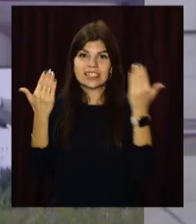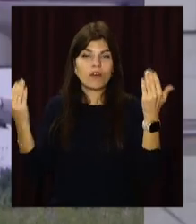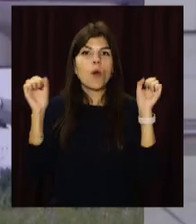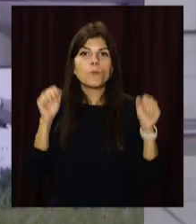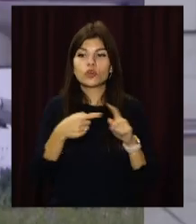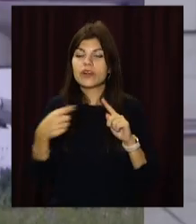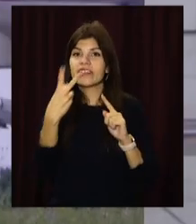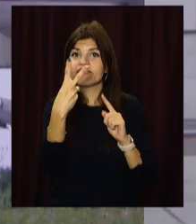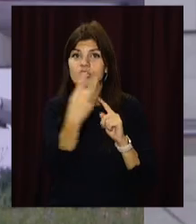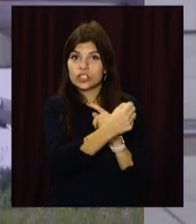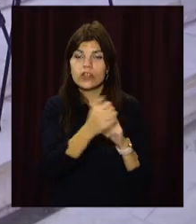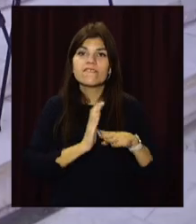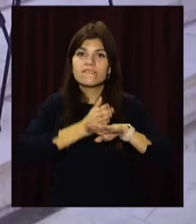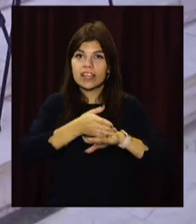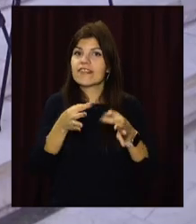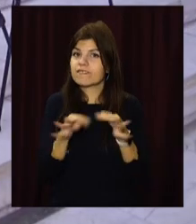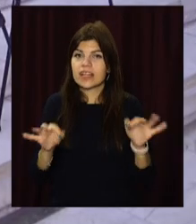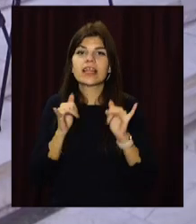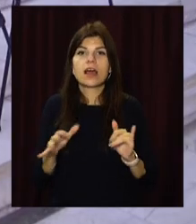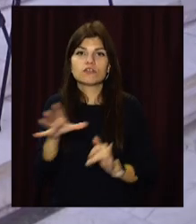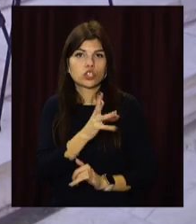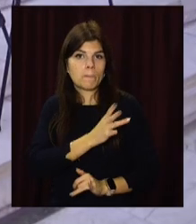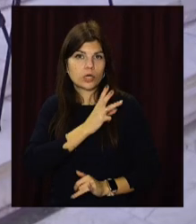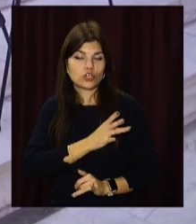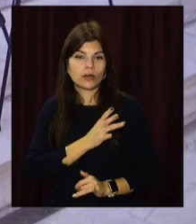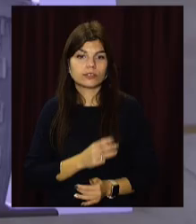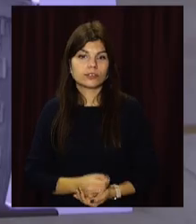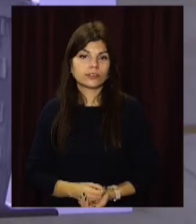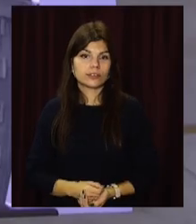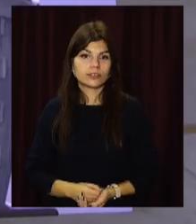протягом 2 тижнів. Вхід вільний для всіх бажаючих.